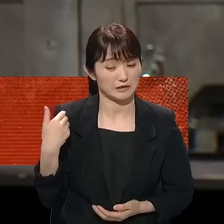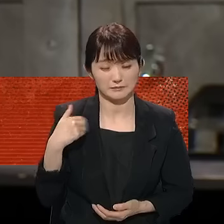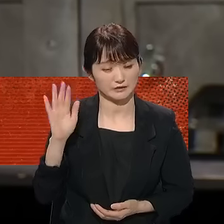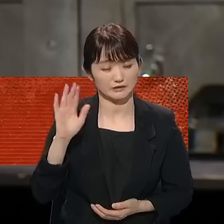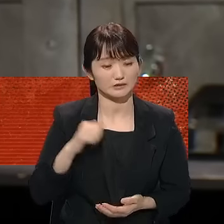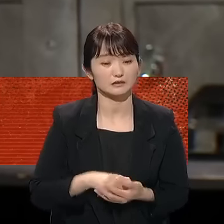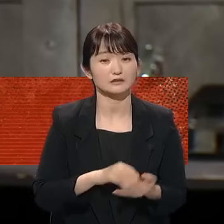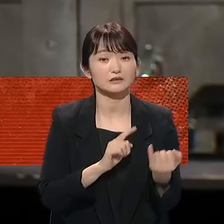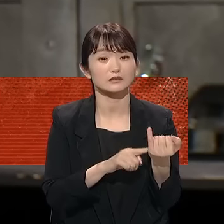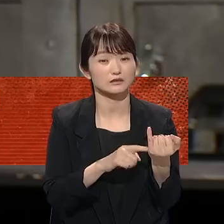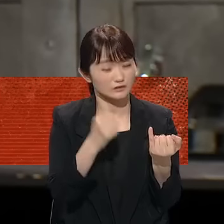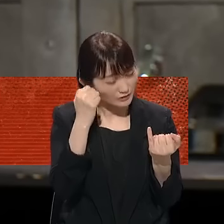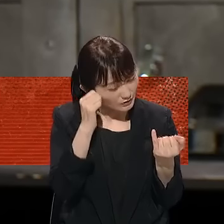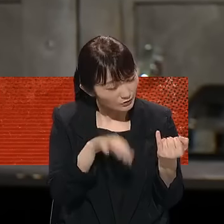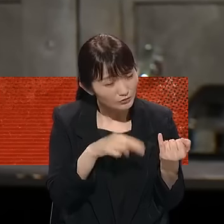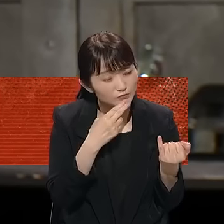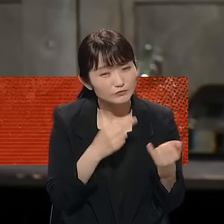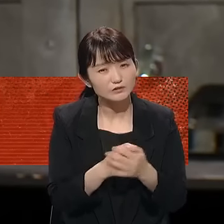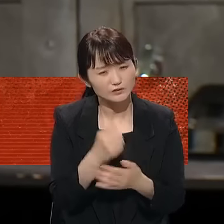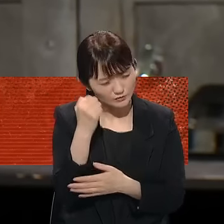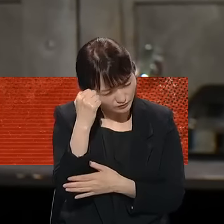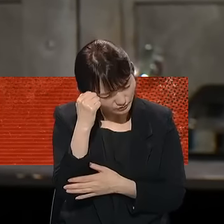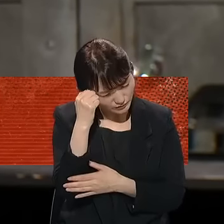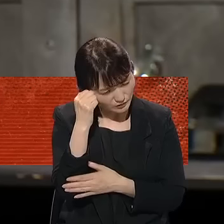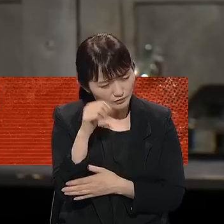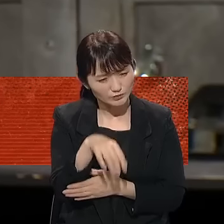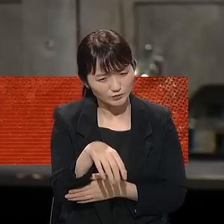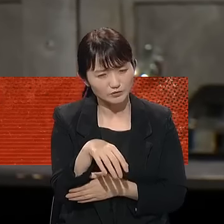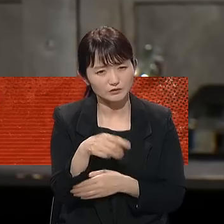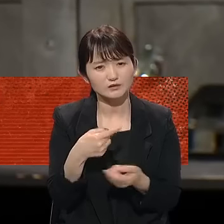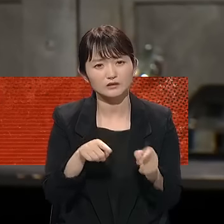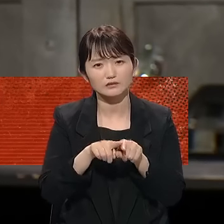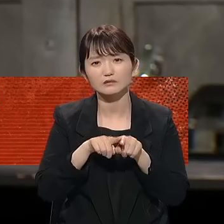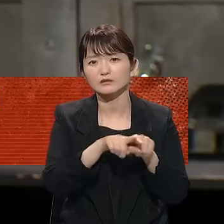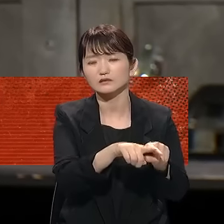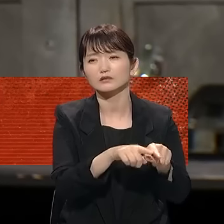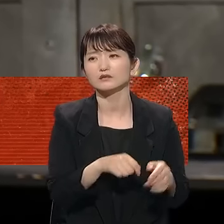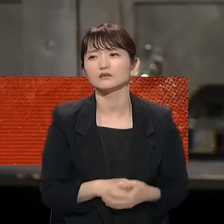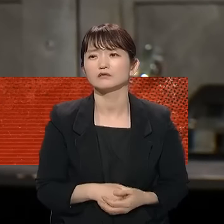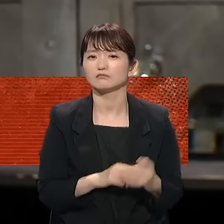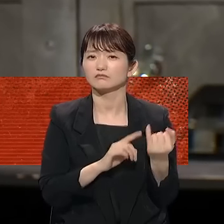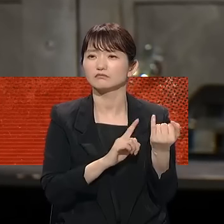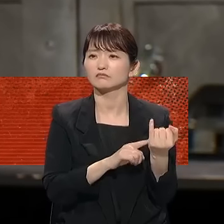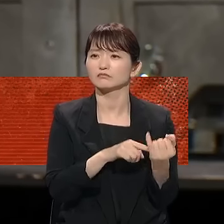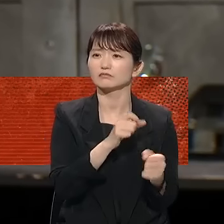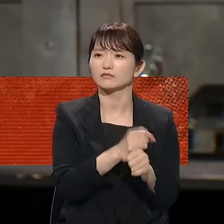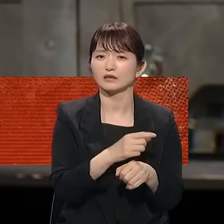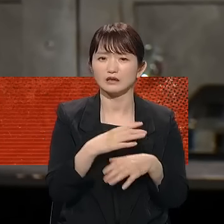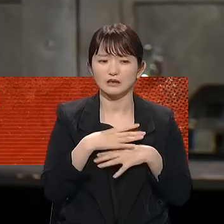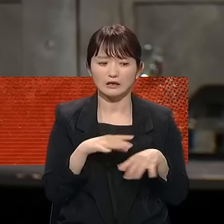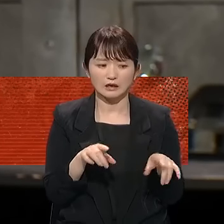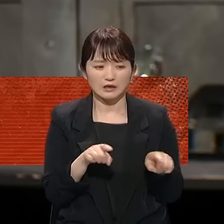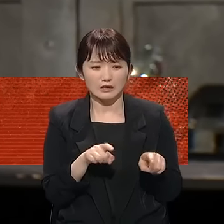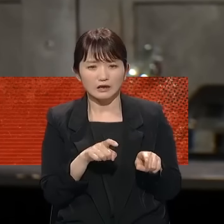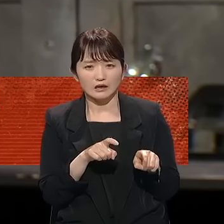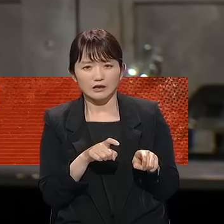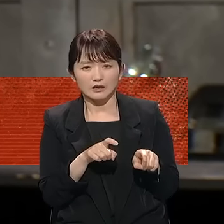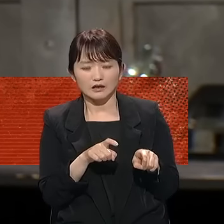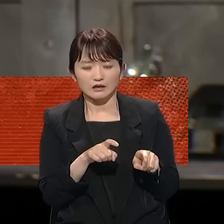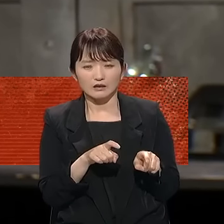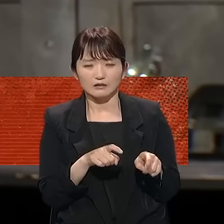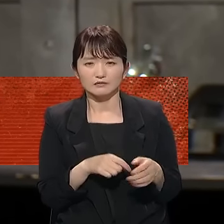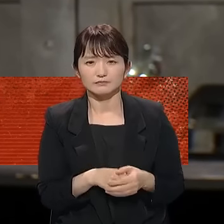너 어디 잘 데도 없으니까 숙박업소에는 같이 가자라고 했답니다. 근데 피해자 같은 경우는 이미 공포에 좀 질려 있었던 상태이기 때문에